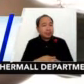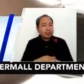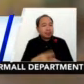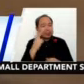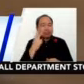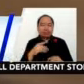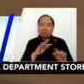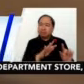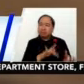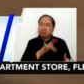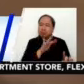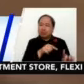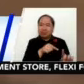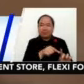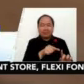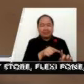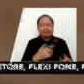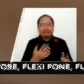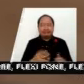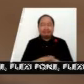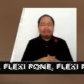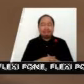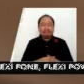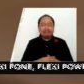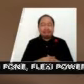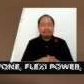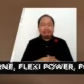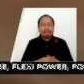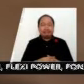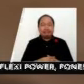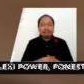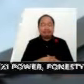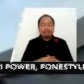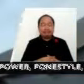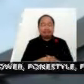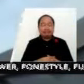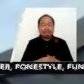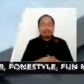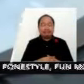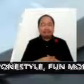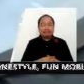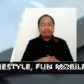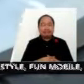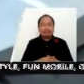yung kailangan namin. Para sa GMA Regional TV, One North, Central Luzon at